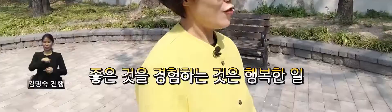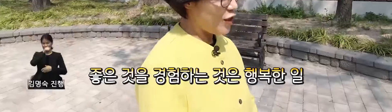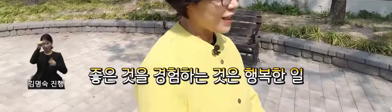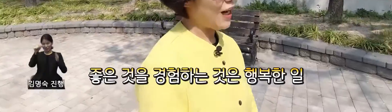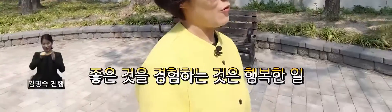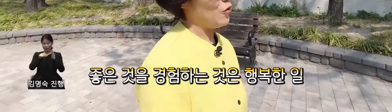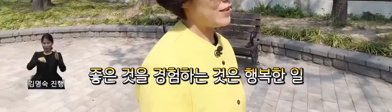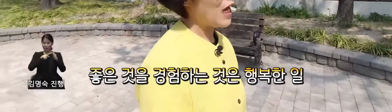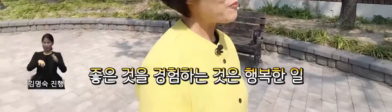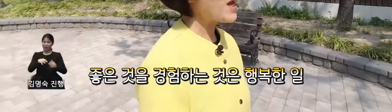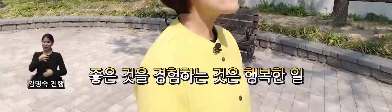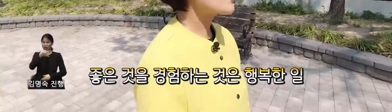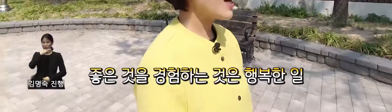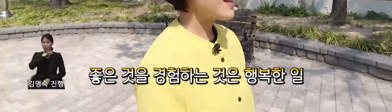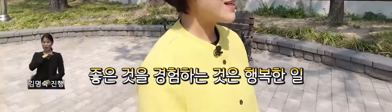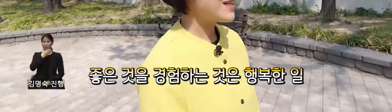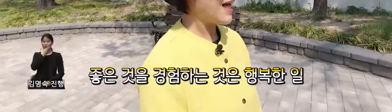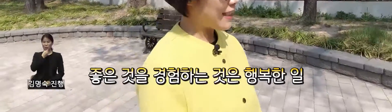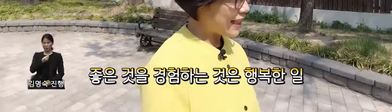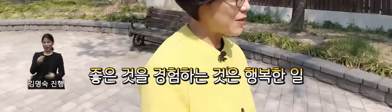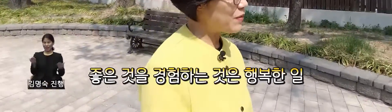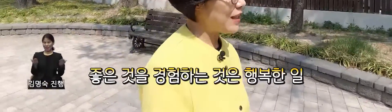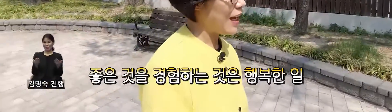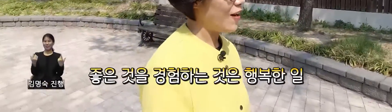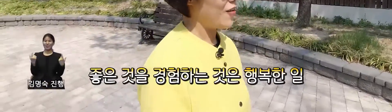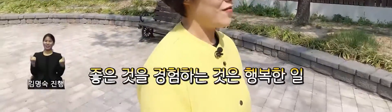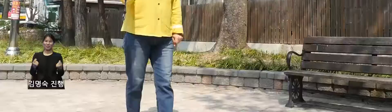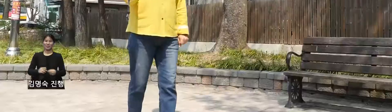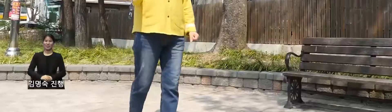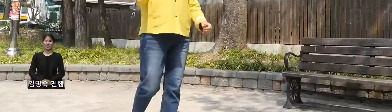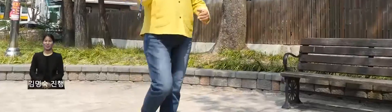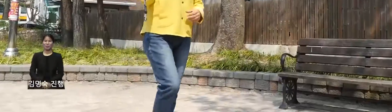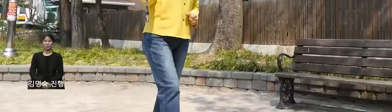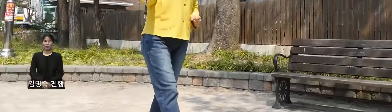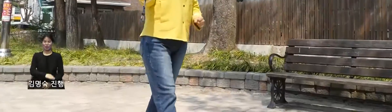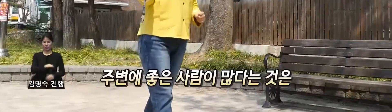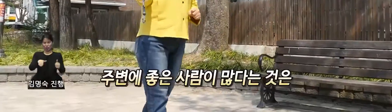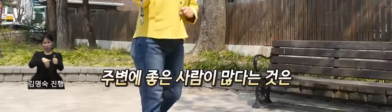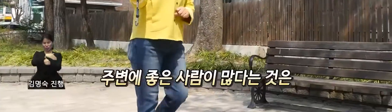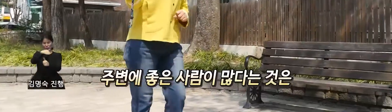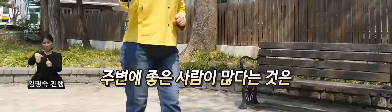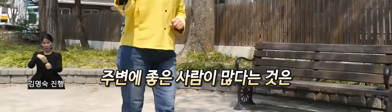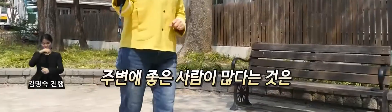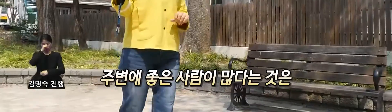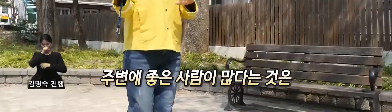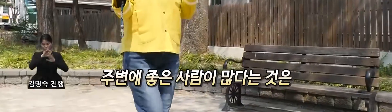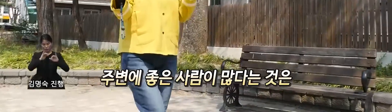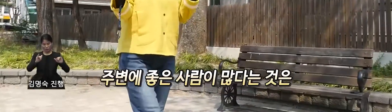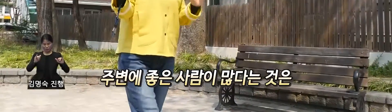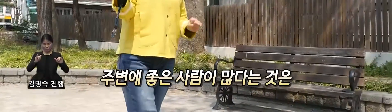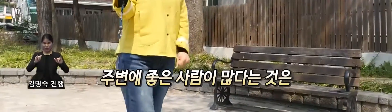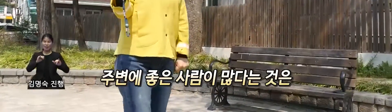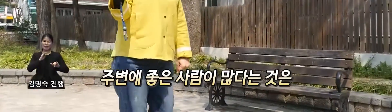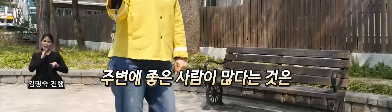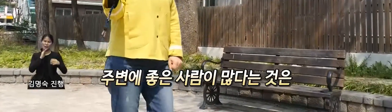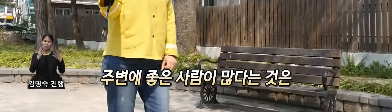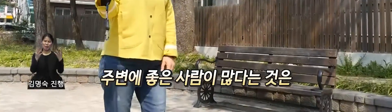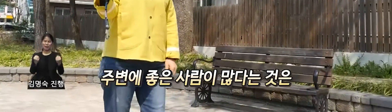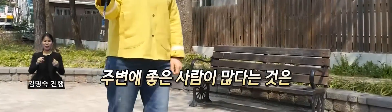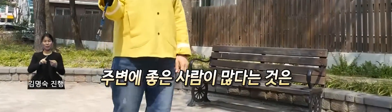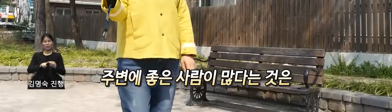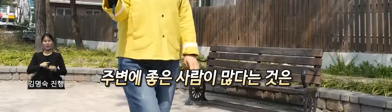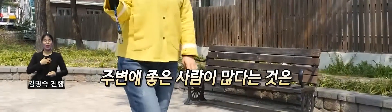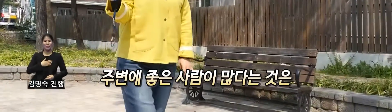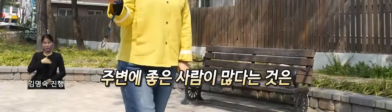있어 유익하고 참 행복한 일이 아닌가 싶은데요. 우리 주변에 좋은 사람이 참 많다는 거